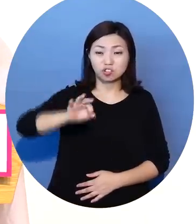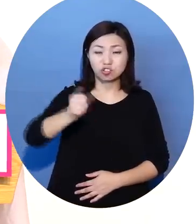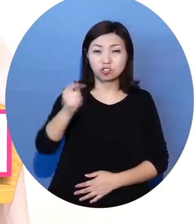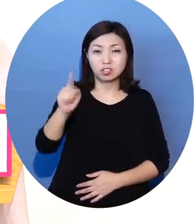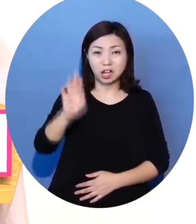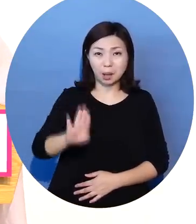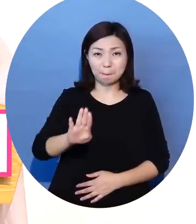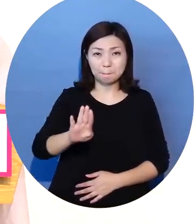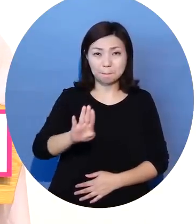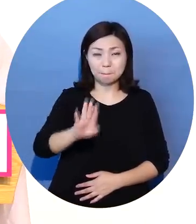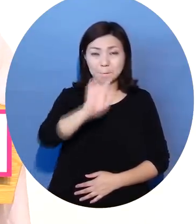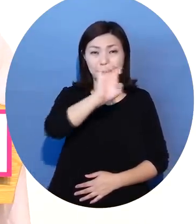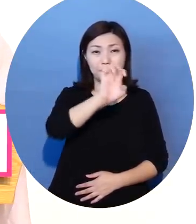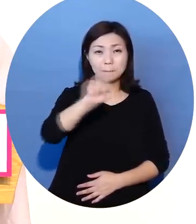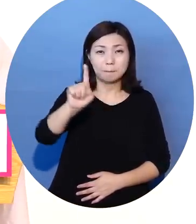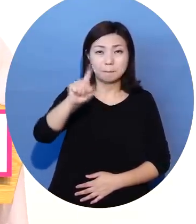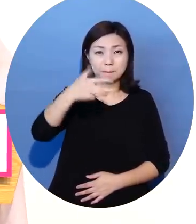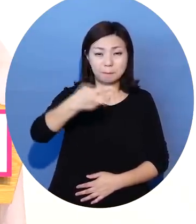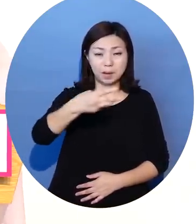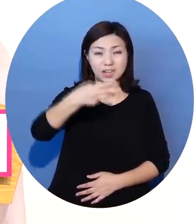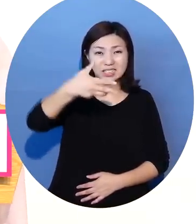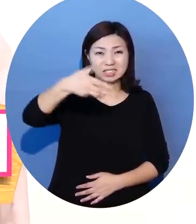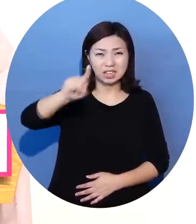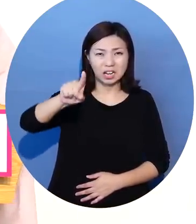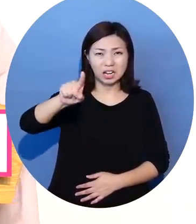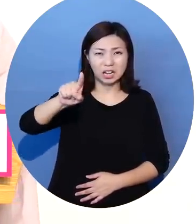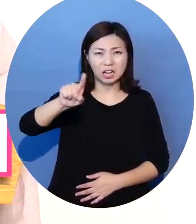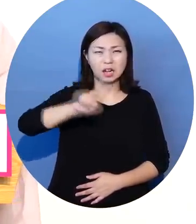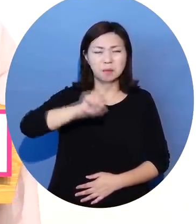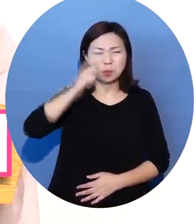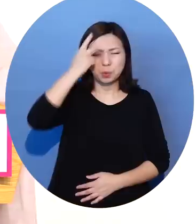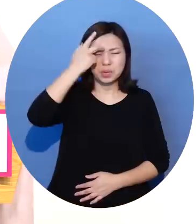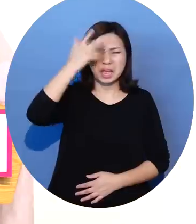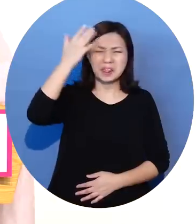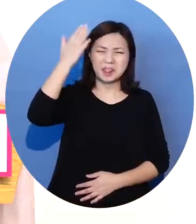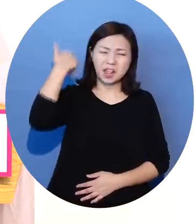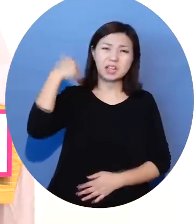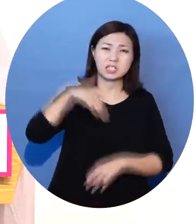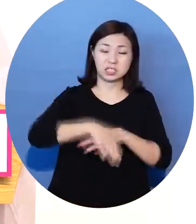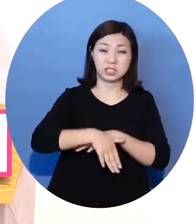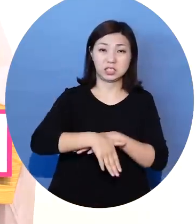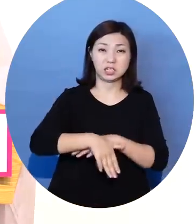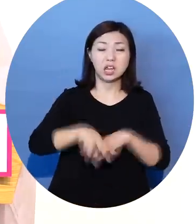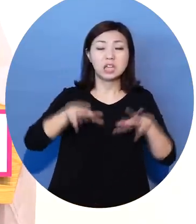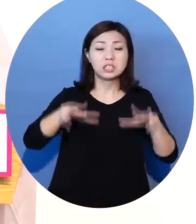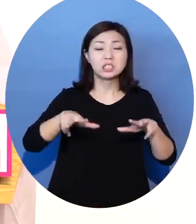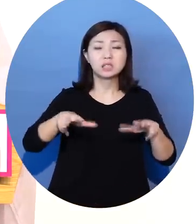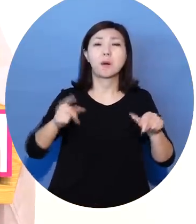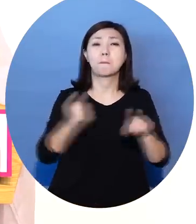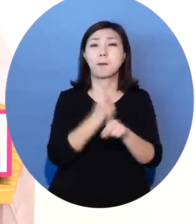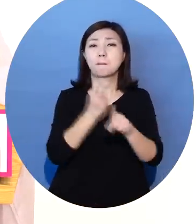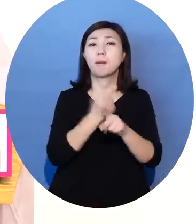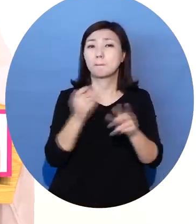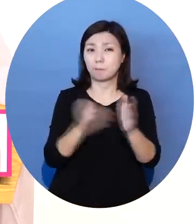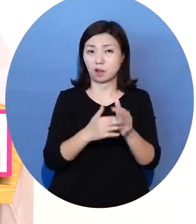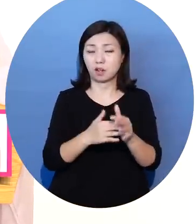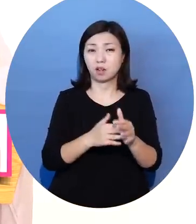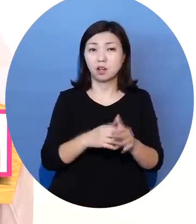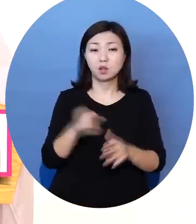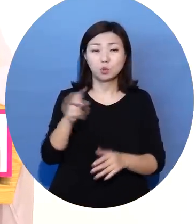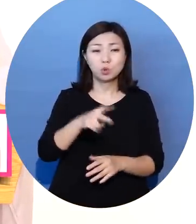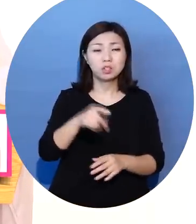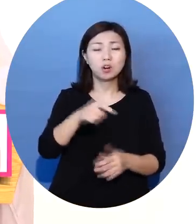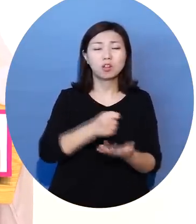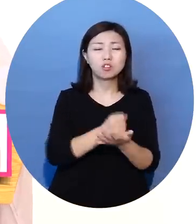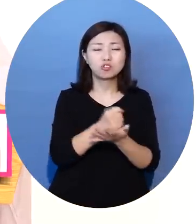바뀌었어요? 바뀌었어. 그거 옛날식이라는 거야. 그래, 그건 전혀 불행수가 아니에요. 실제로 그런지 안